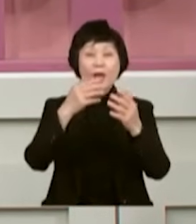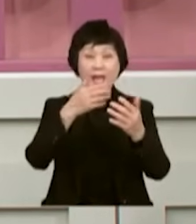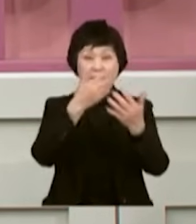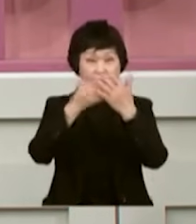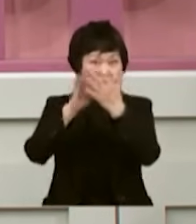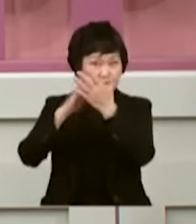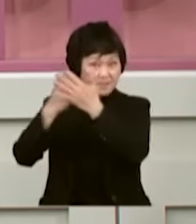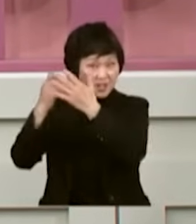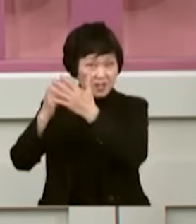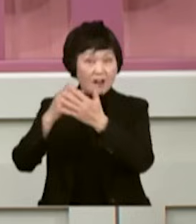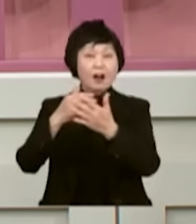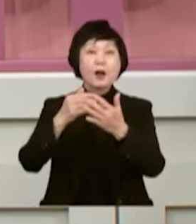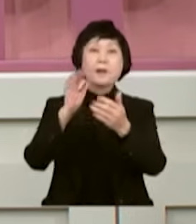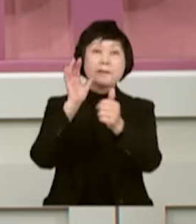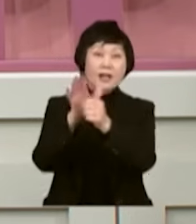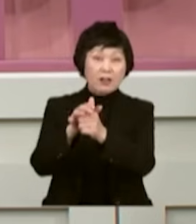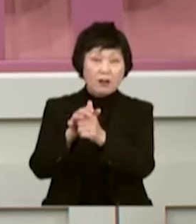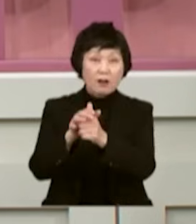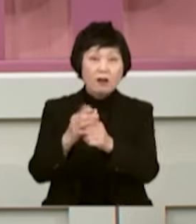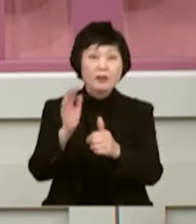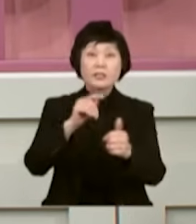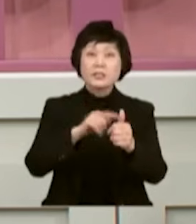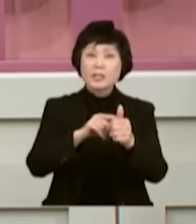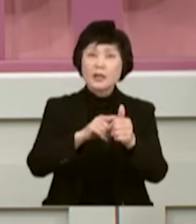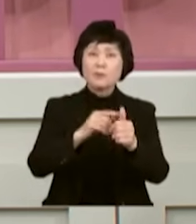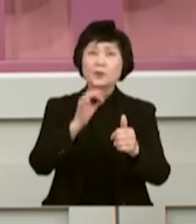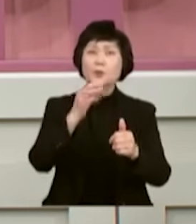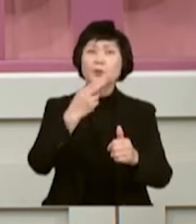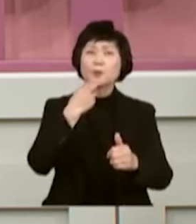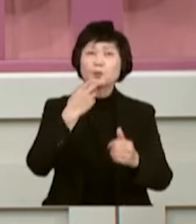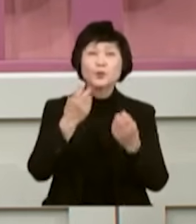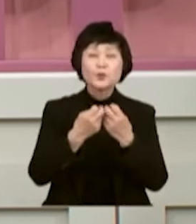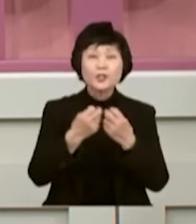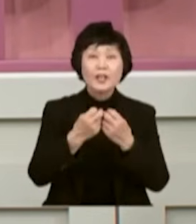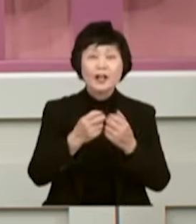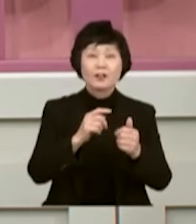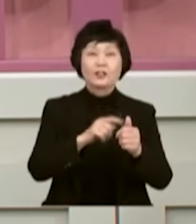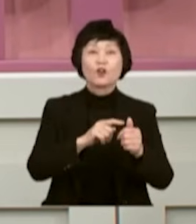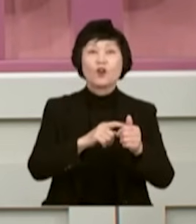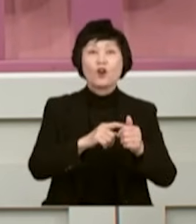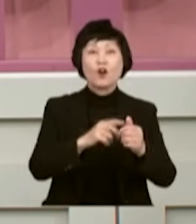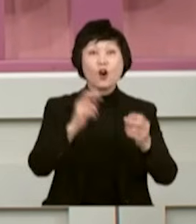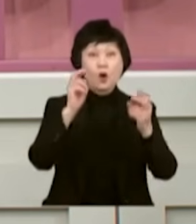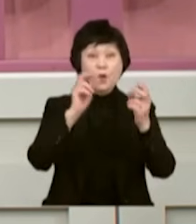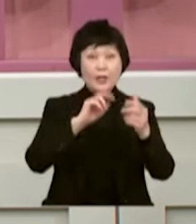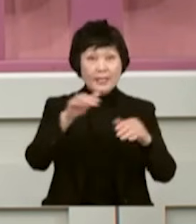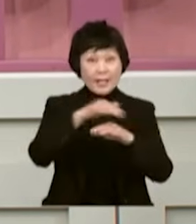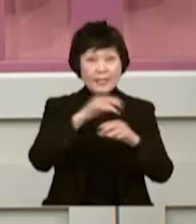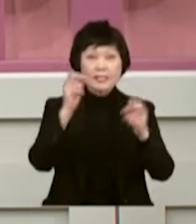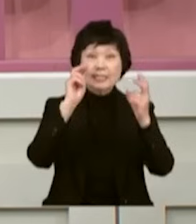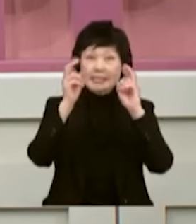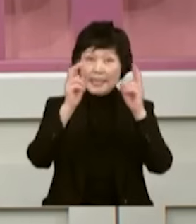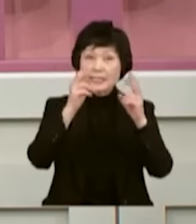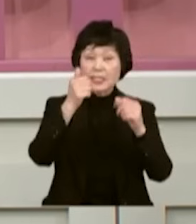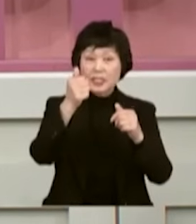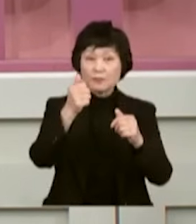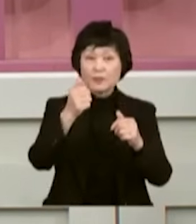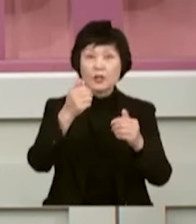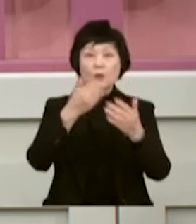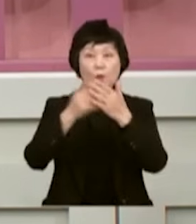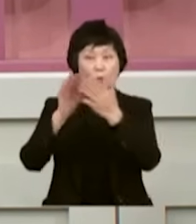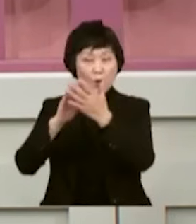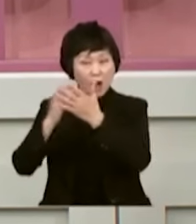돈이 없으니까 제때 돈을 못 주잖아요. 그렇죠. 그러니까 이 사장님이 교회를 안 다니니까 돈 안 주니까